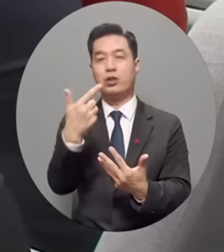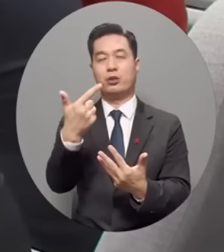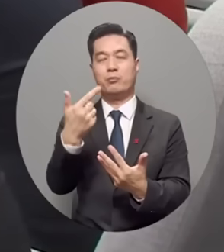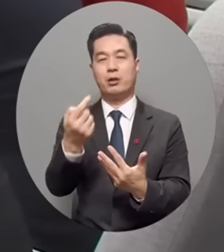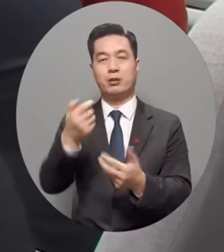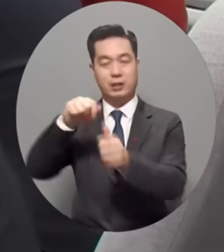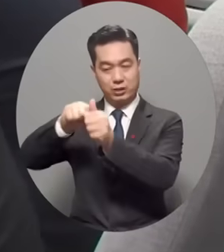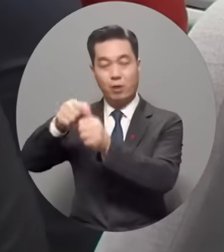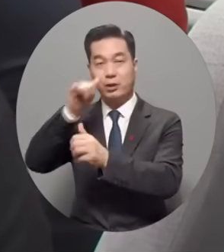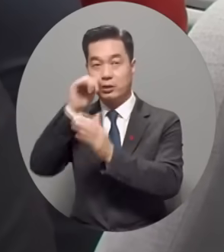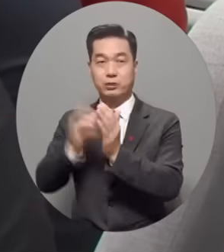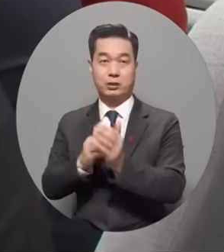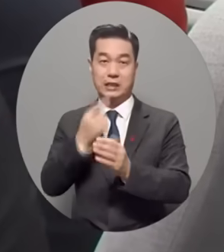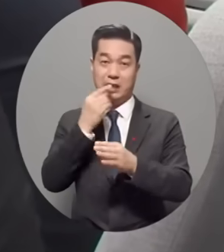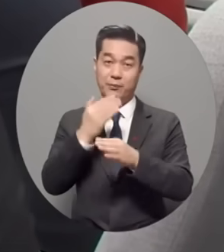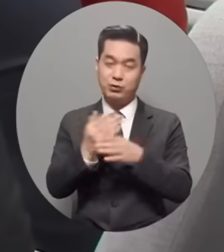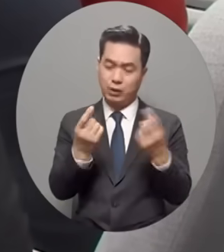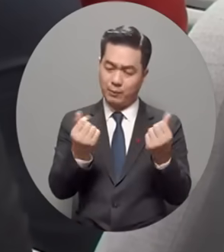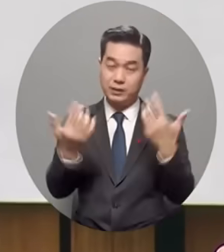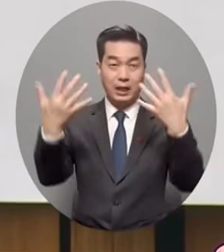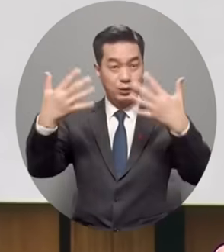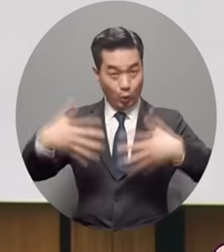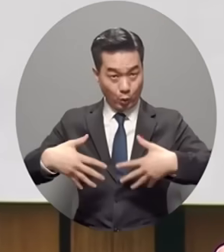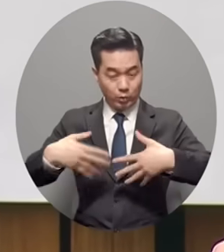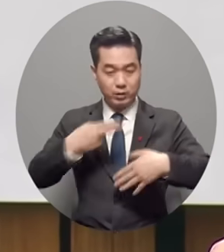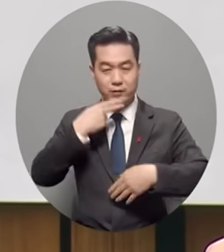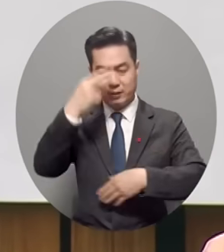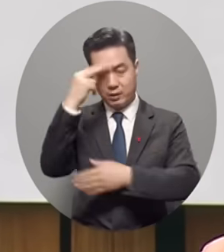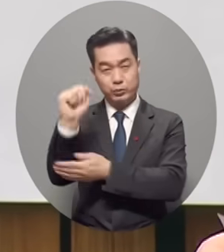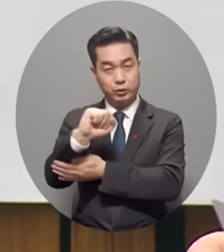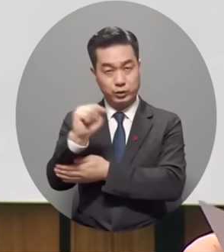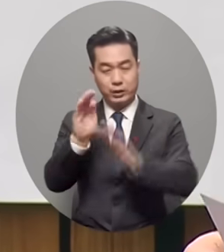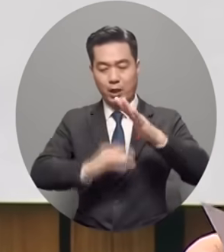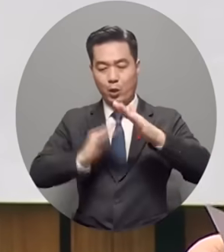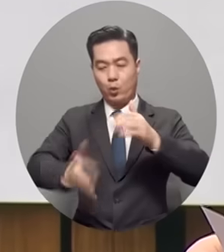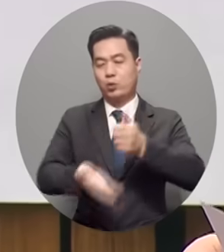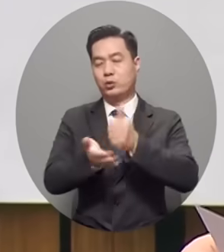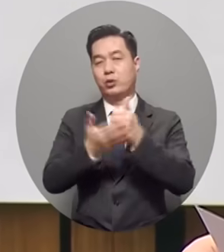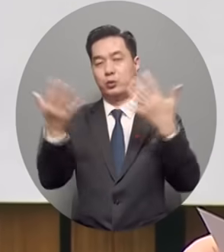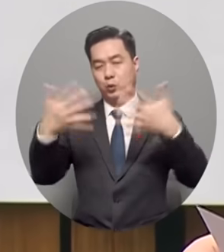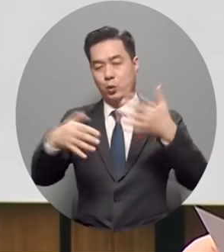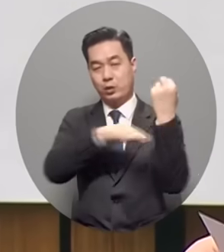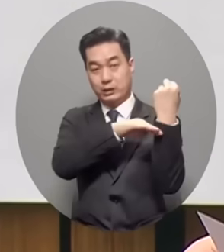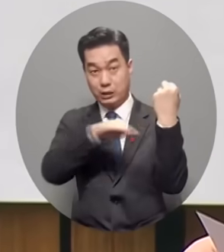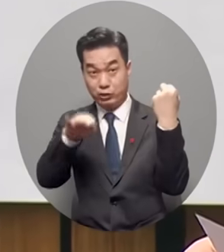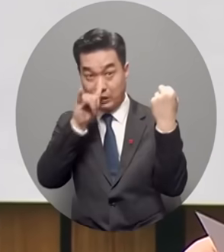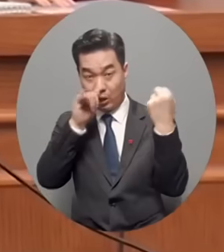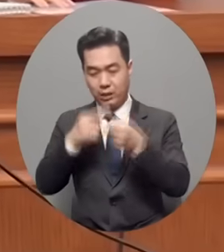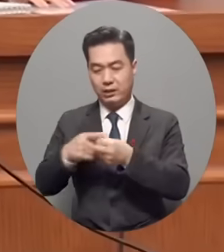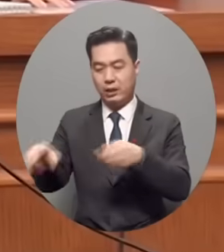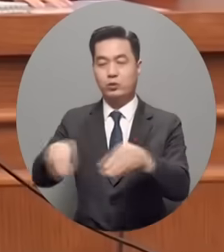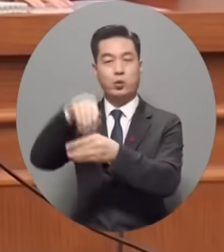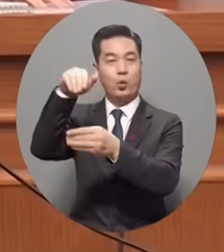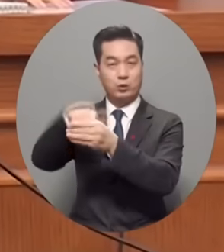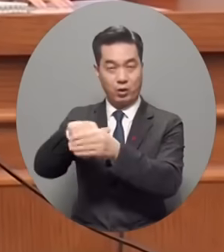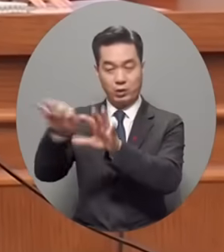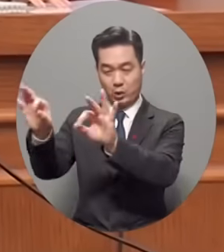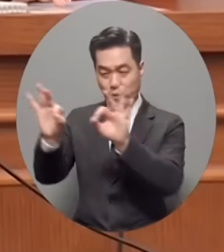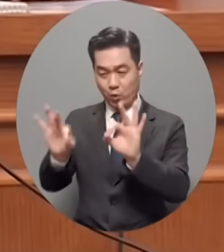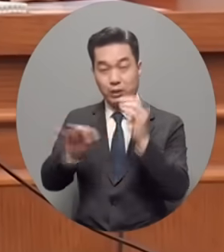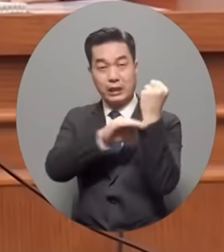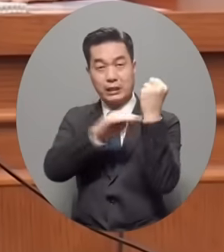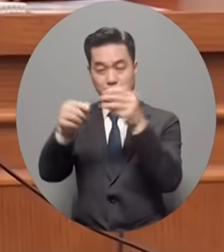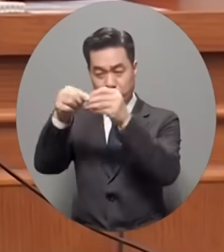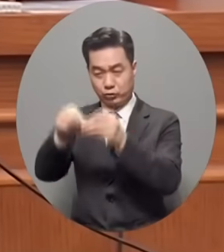지난해까지 민주당과 비슷한 조건으로 음주운전자 공천 여부를 결정해온 국민의힘은 아직 내년 총선에 적용할 구체적인